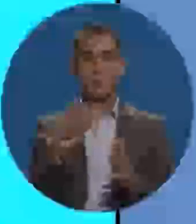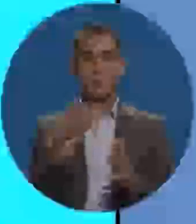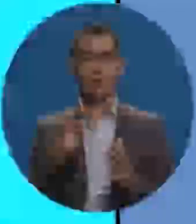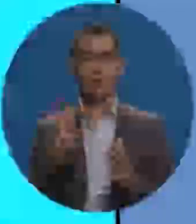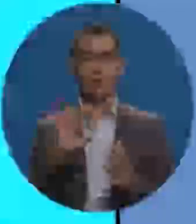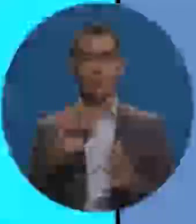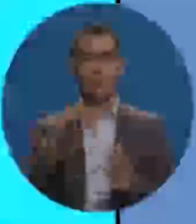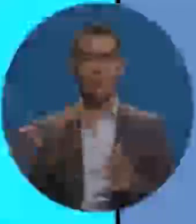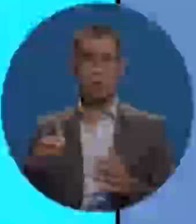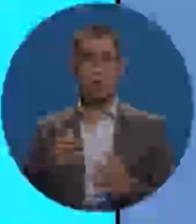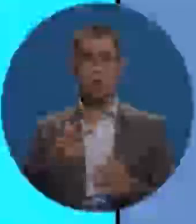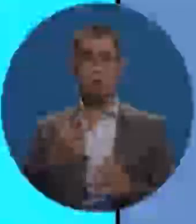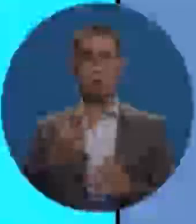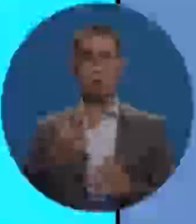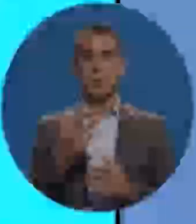734 000, екіншіміз